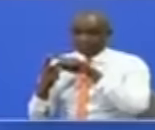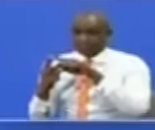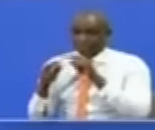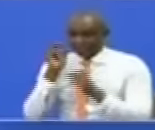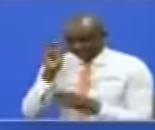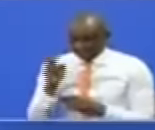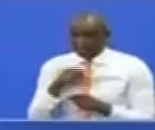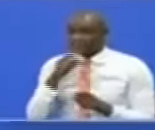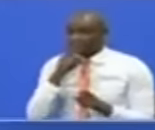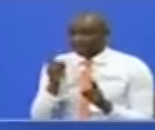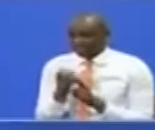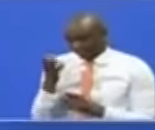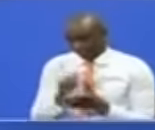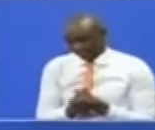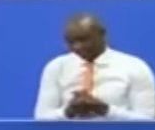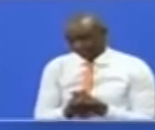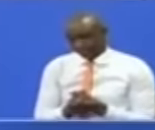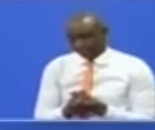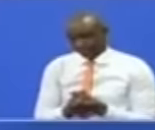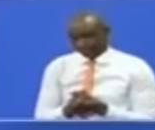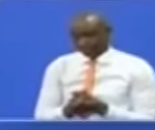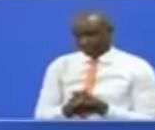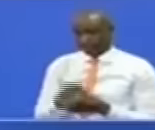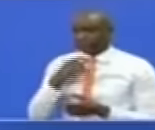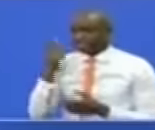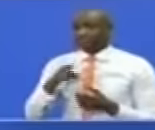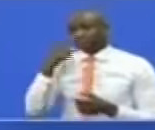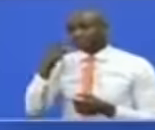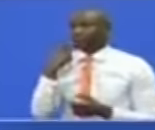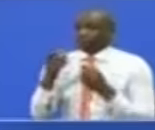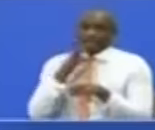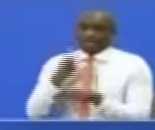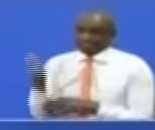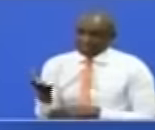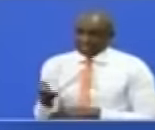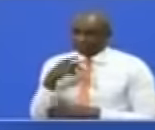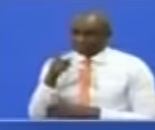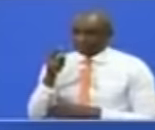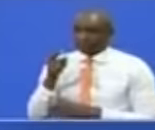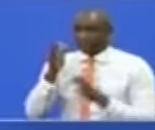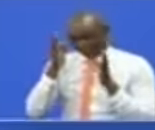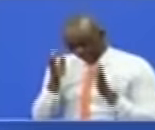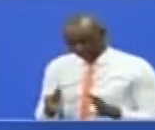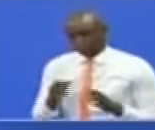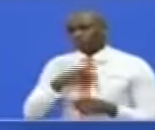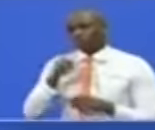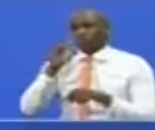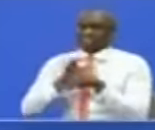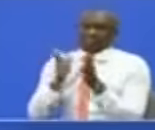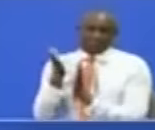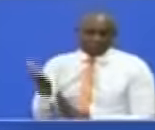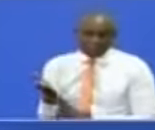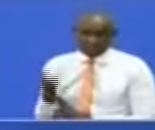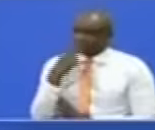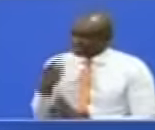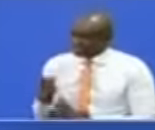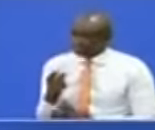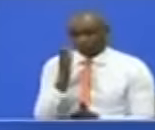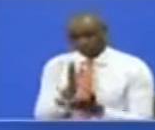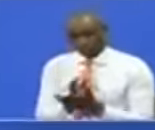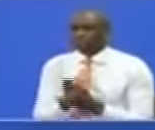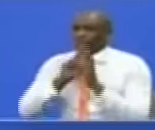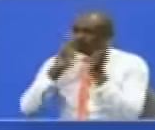niliona ndugu yangu Lonyangapo na akasema neno la uongo, na mimi najua yeye kabisa ni mtu tunaenda kanisa na yeye, ningependa